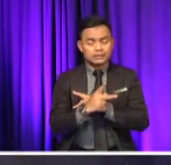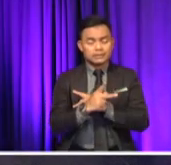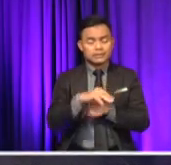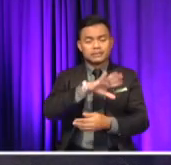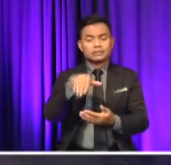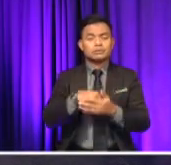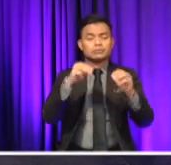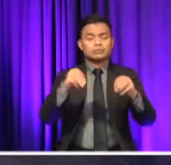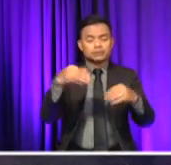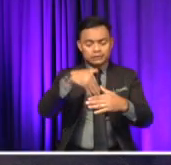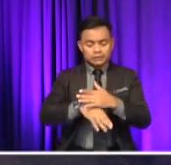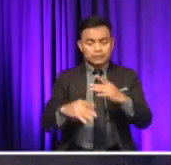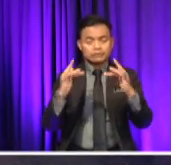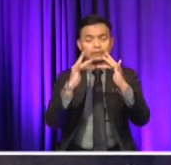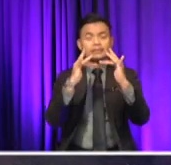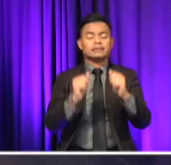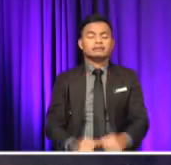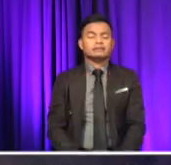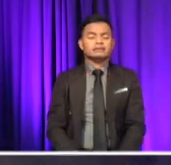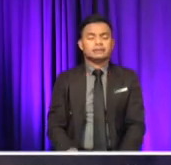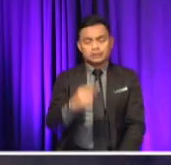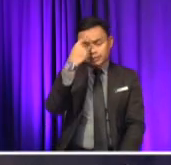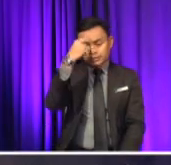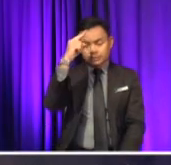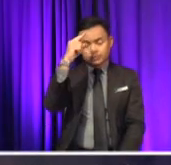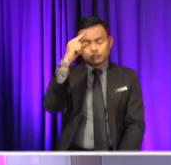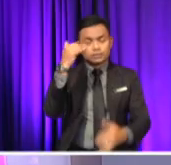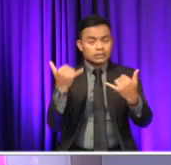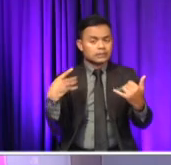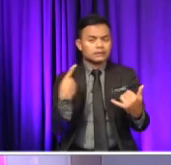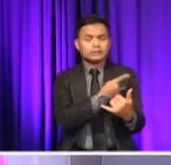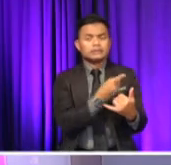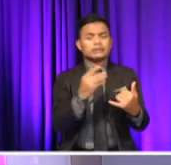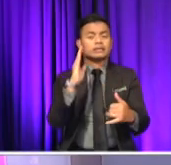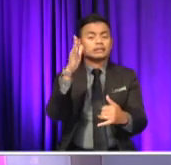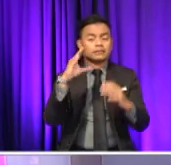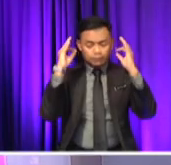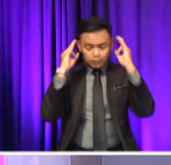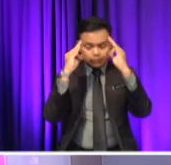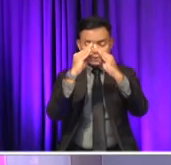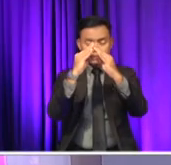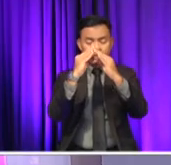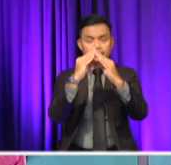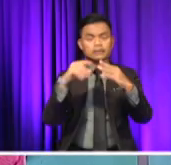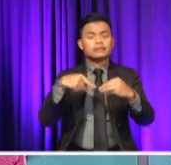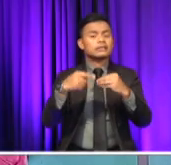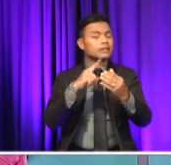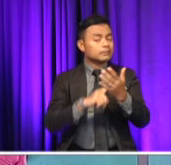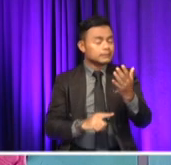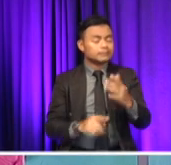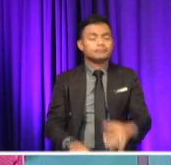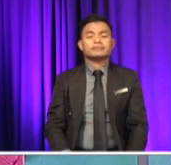bersama dengan kita untuk fokuskan tentang apa oke Hari ini kita akan ulang kaji tentang